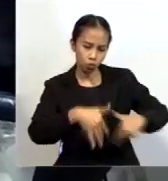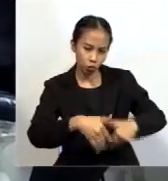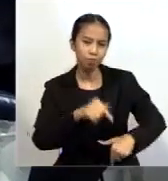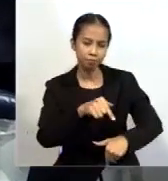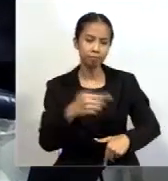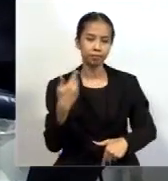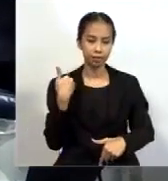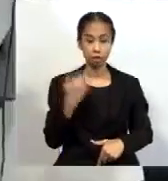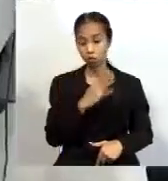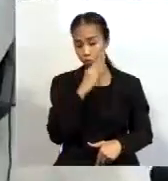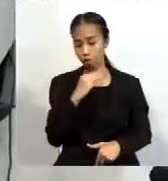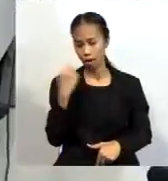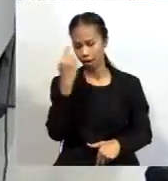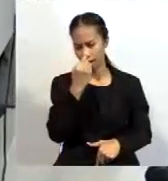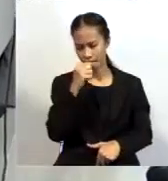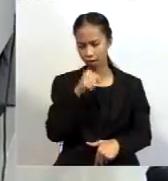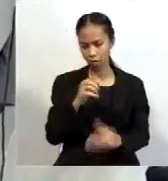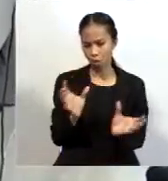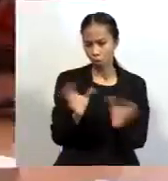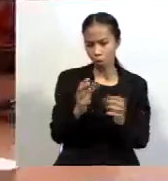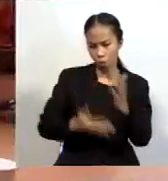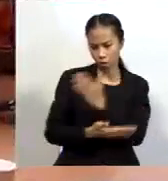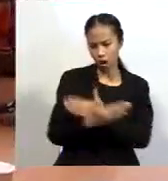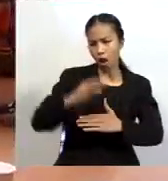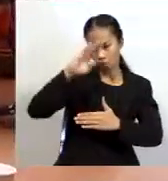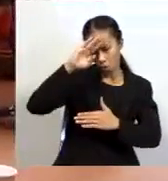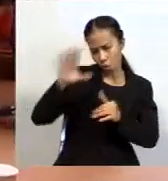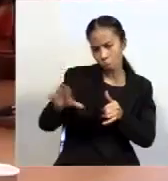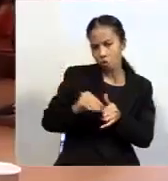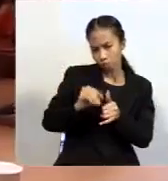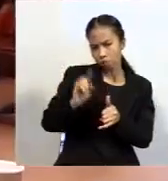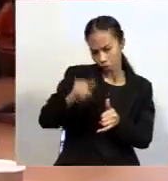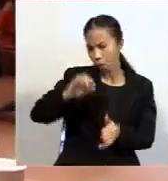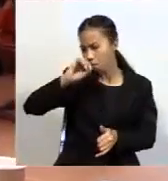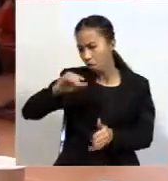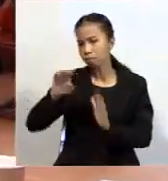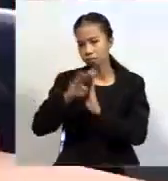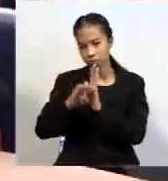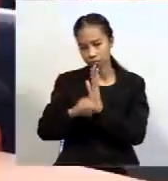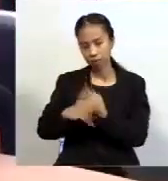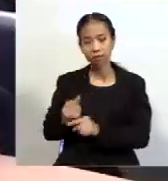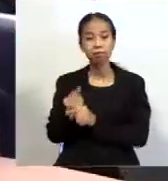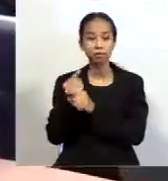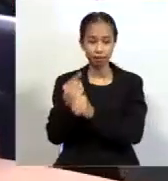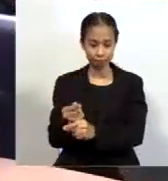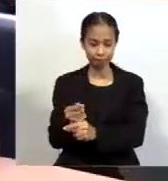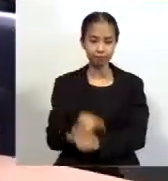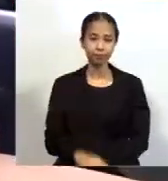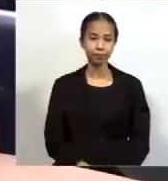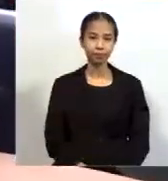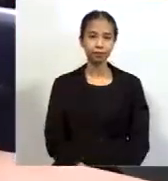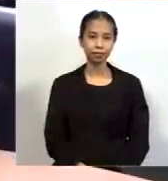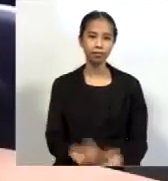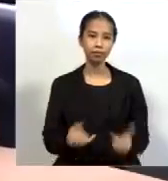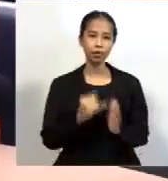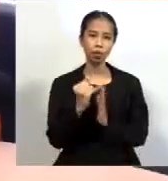ด้วยหากพบว่าอยู่ในกลุ่มเสี่ยงก็ให้รีบรายงานเพื่อเข้าสู่กระบวนการติดตามเฝ้าระวังต่อไปค่ะ